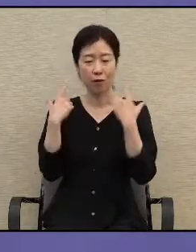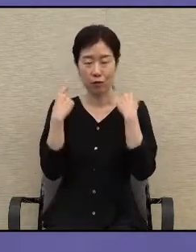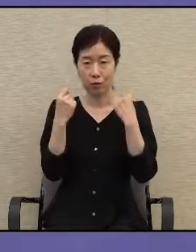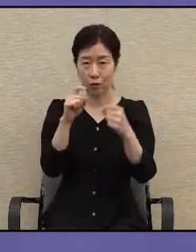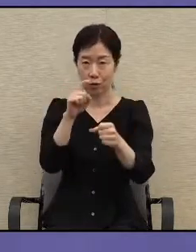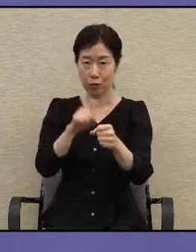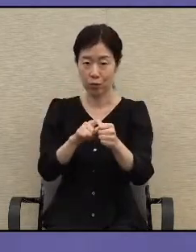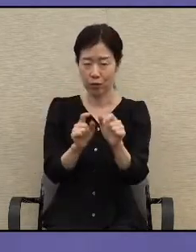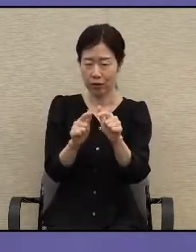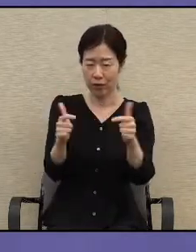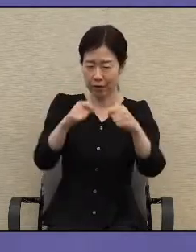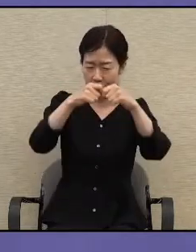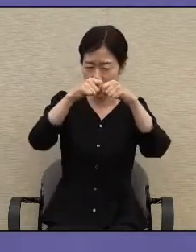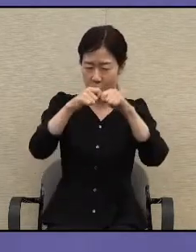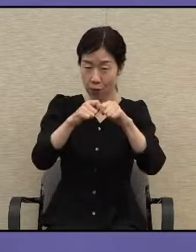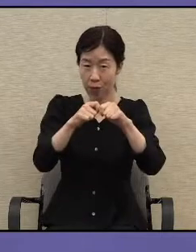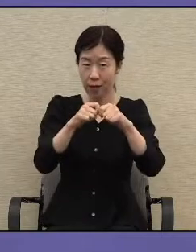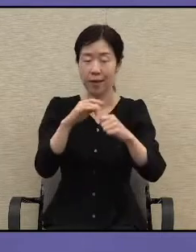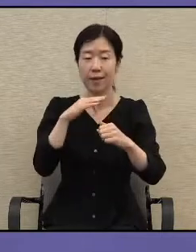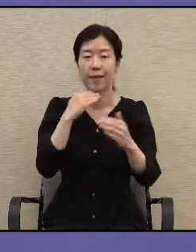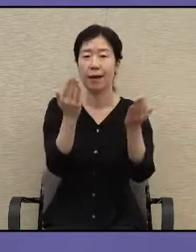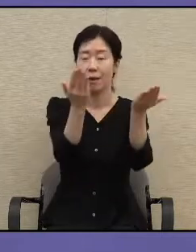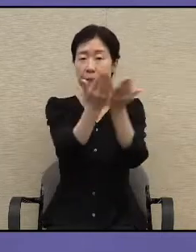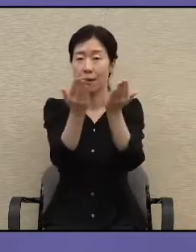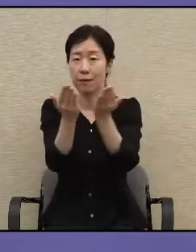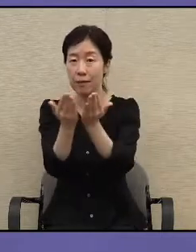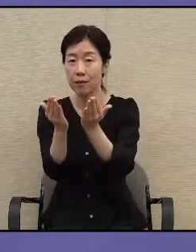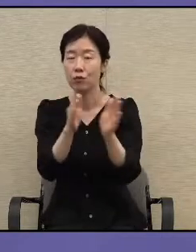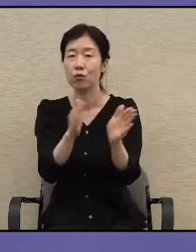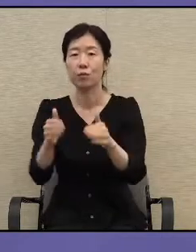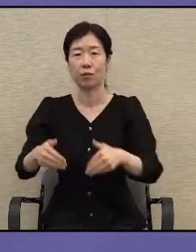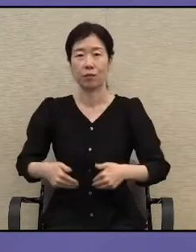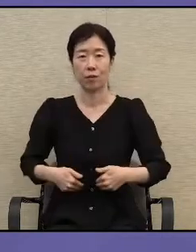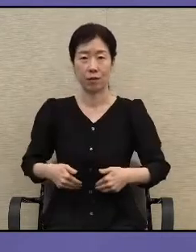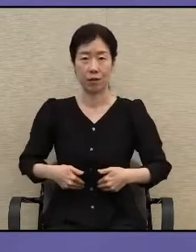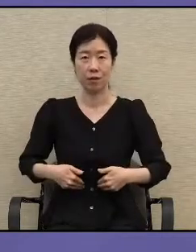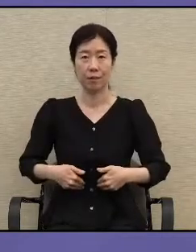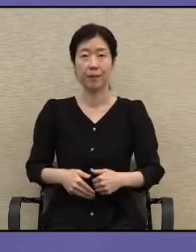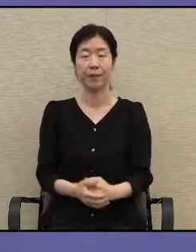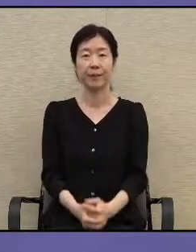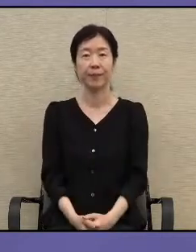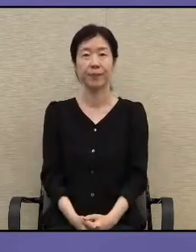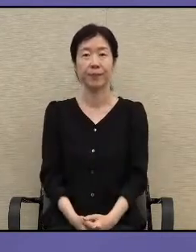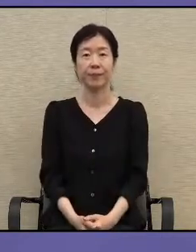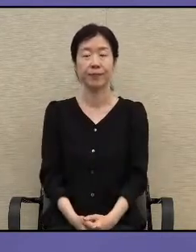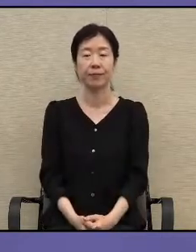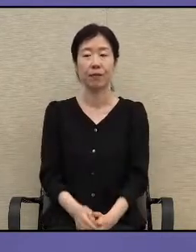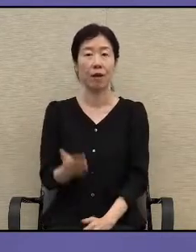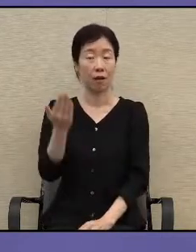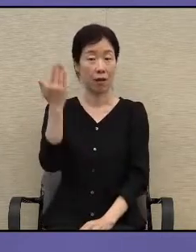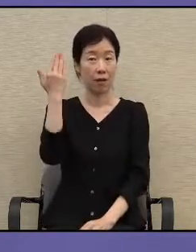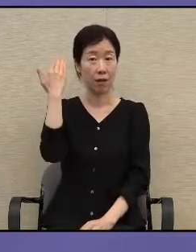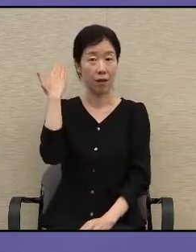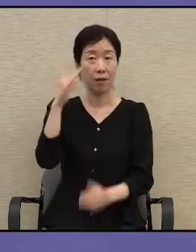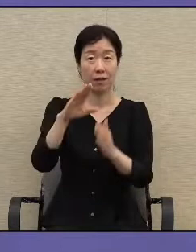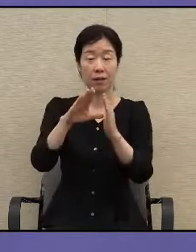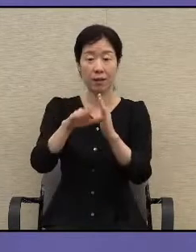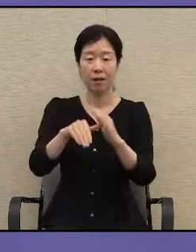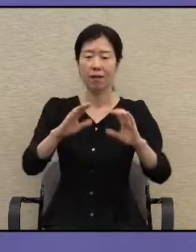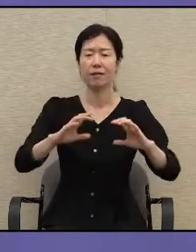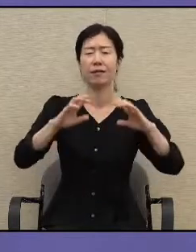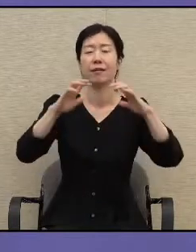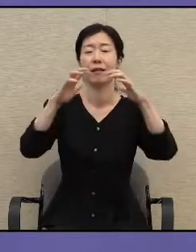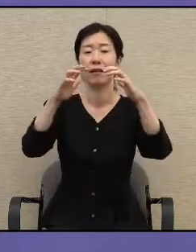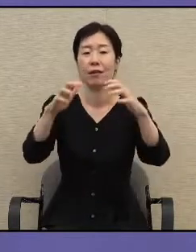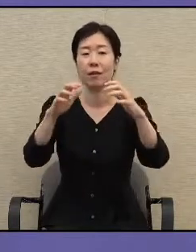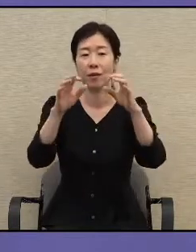또 생애 주기별 촘촘한 접근이 지금부터 굉장히 준비되어야 되겠습니다. 이렇게 이전에도 이 전 세계적인